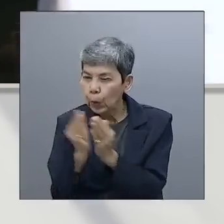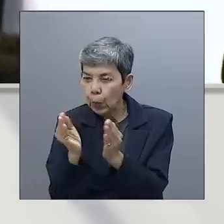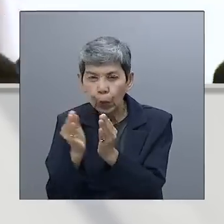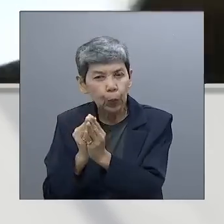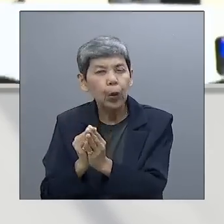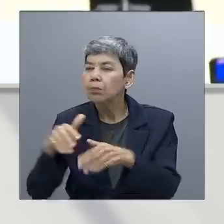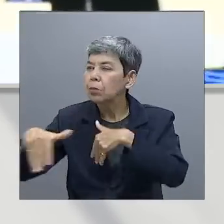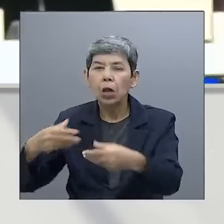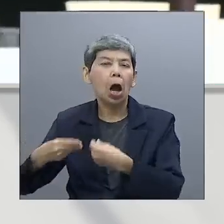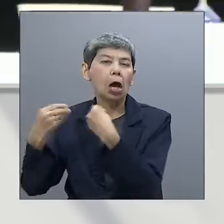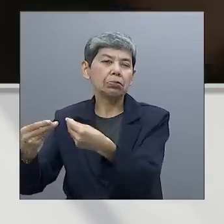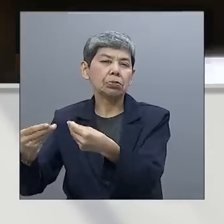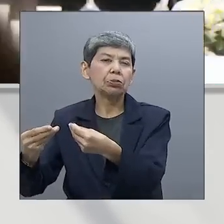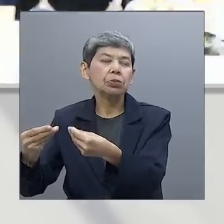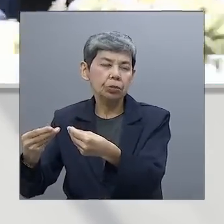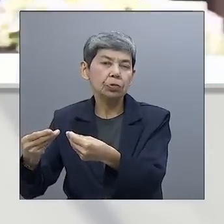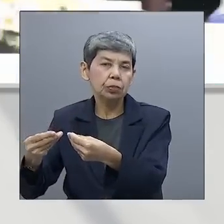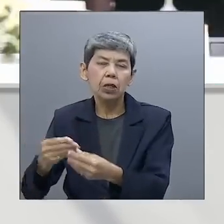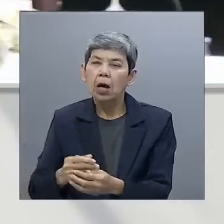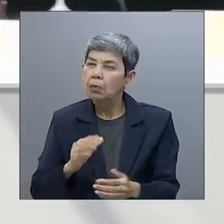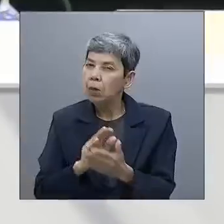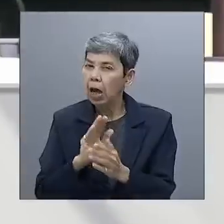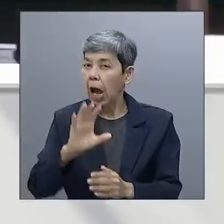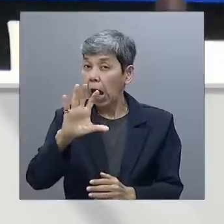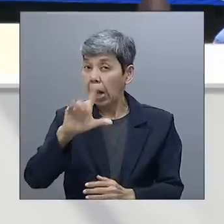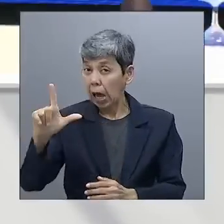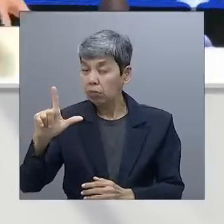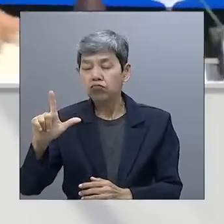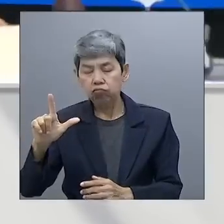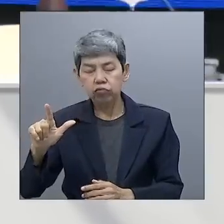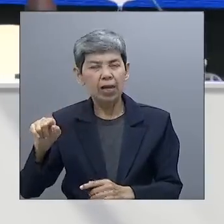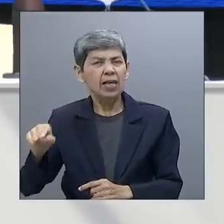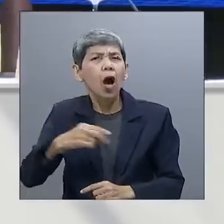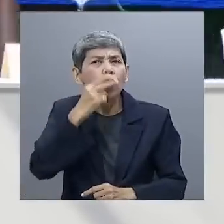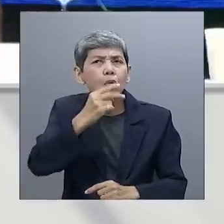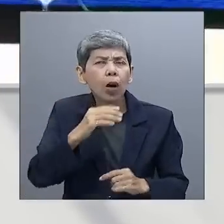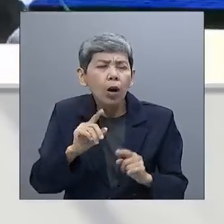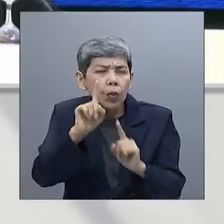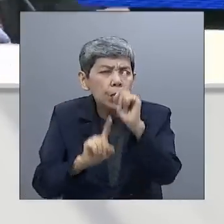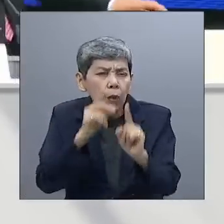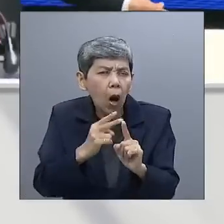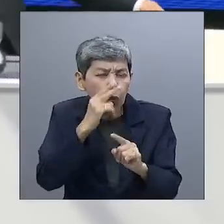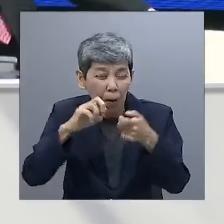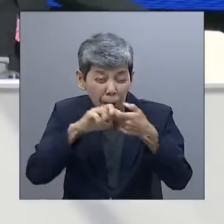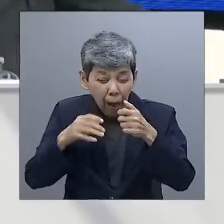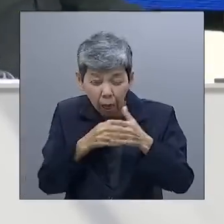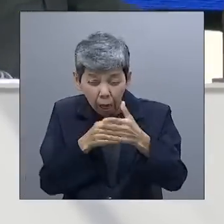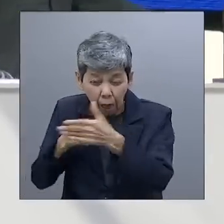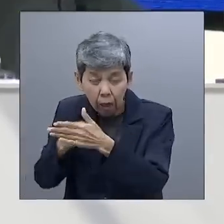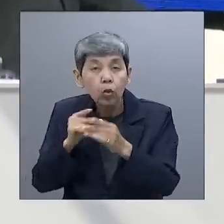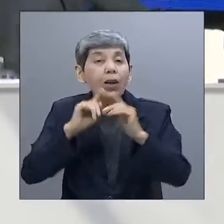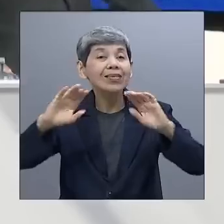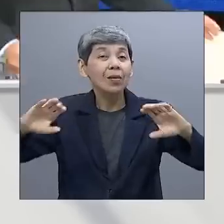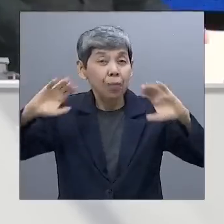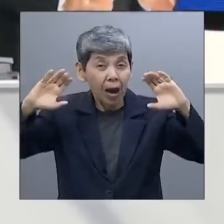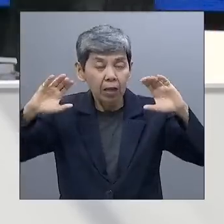ทามติประชาชนมากกว่าเพื่อไทยเกือบ5ล้านคะแนนก็จริงและเมื่อประเมินอุปสรรคขวากหนามการจัดตั้งรัฐบาล